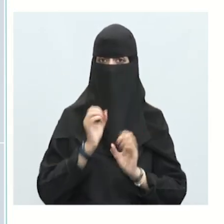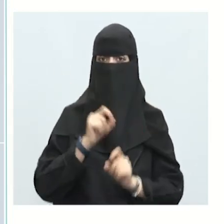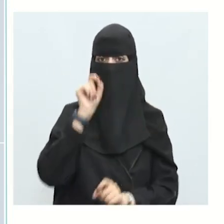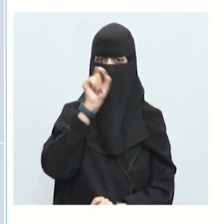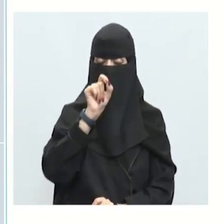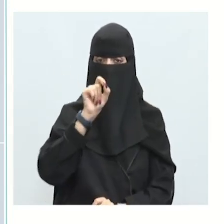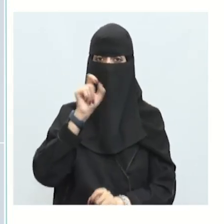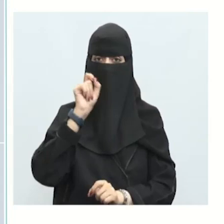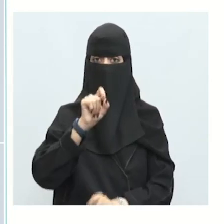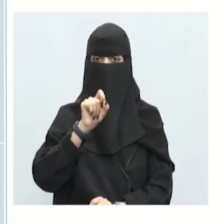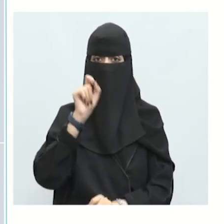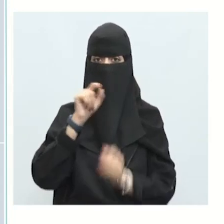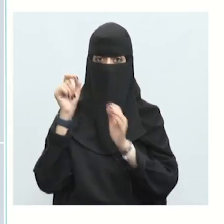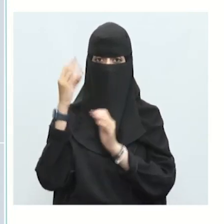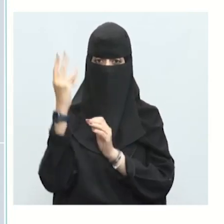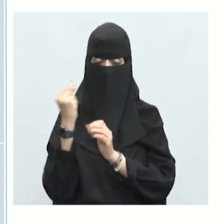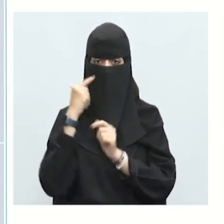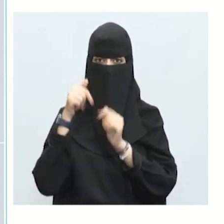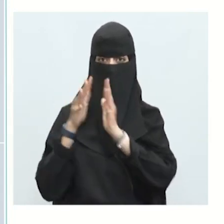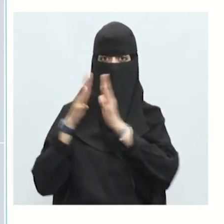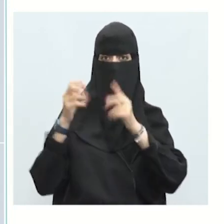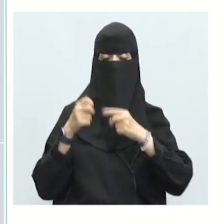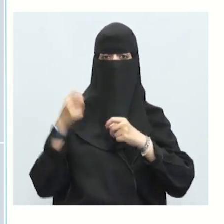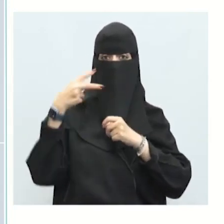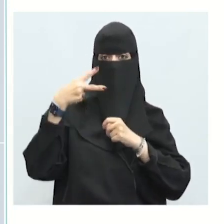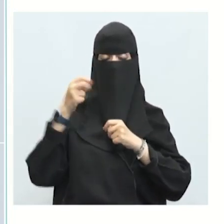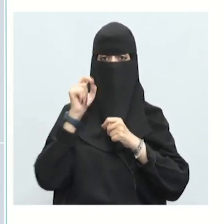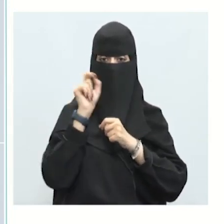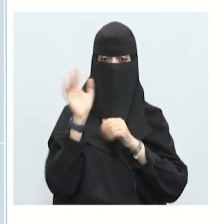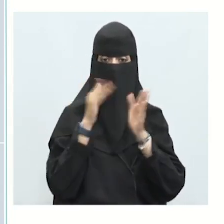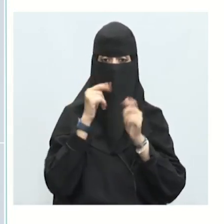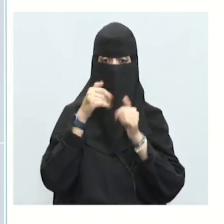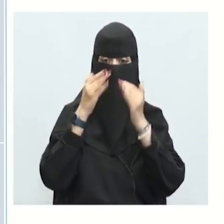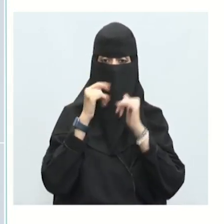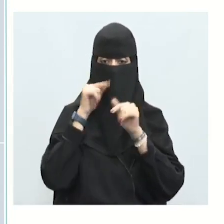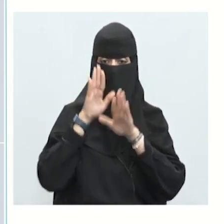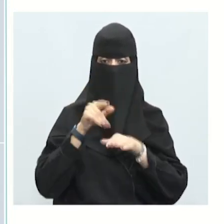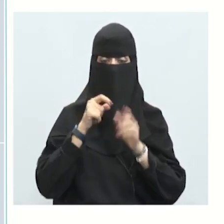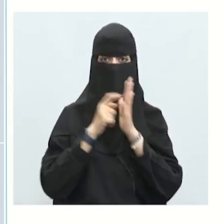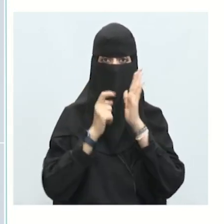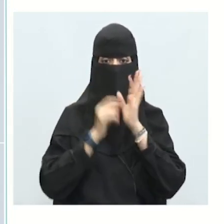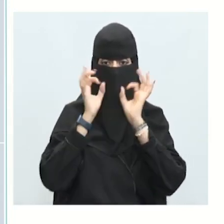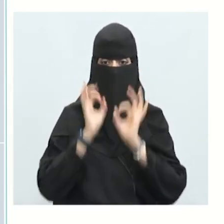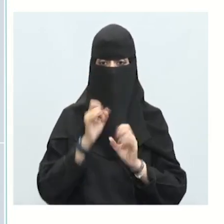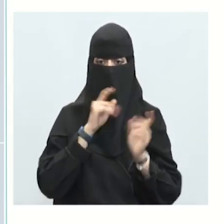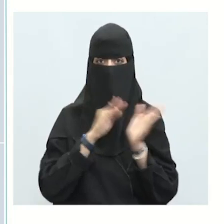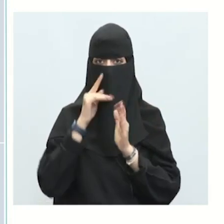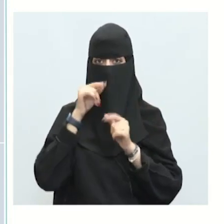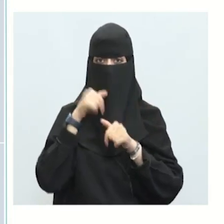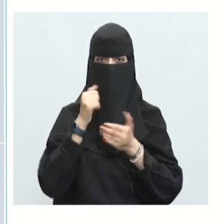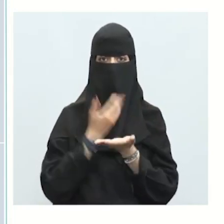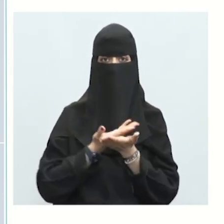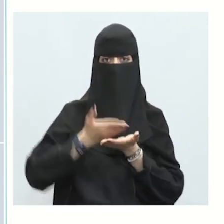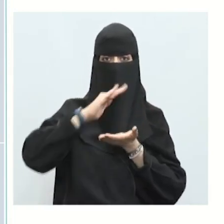نمبر اكبر من الصفر ثم برنت اذا تحقق الشرط يتم تنفيذ طباعه